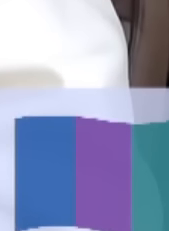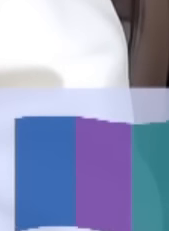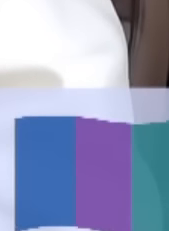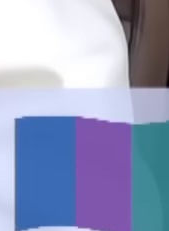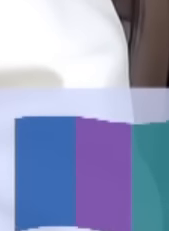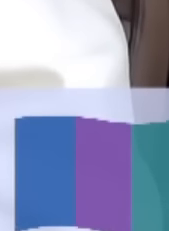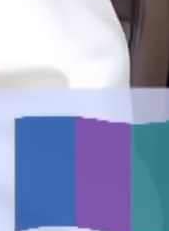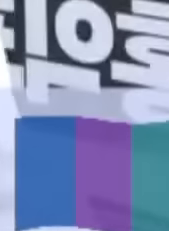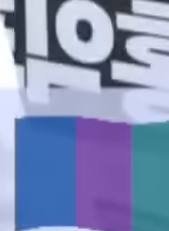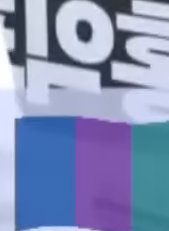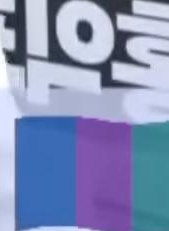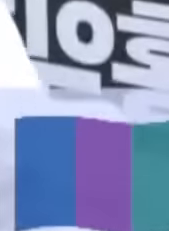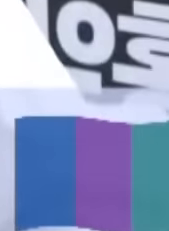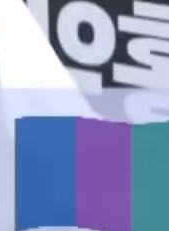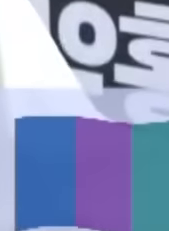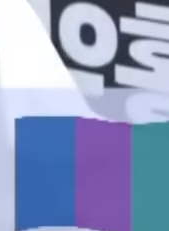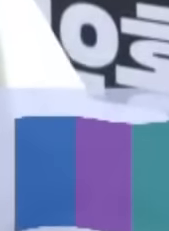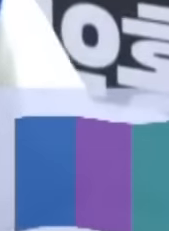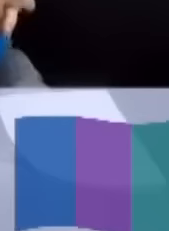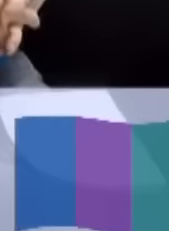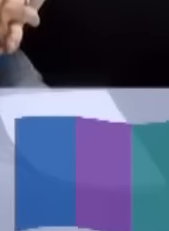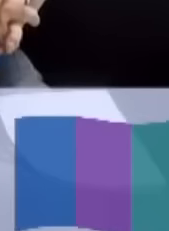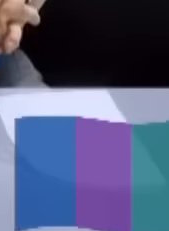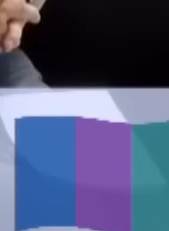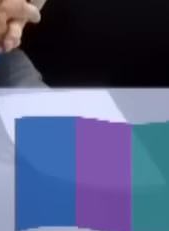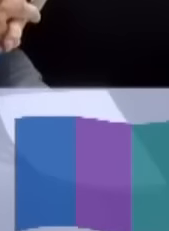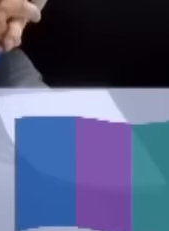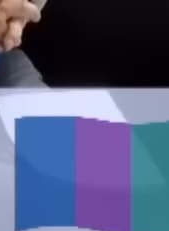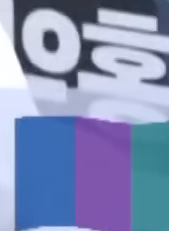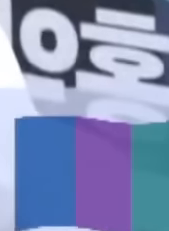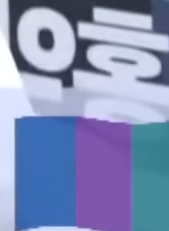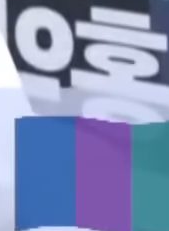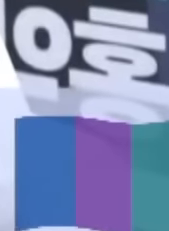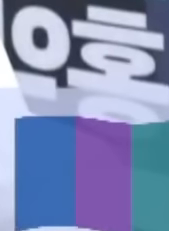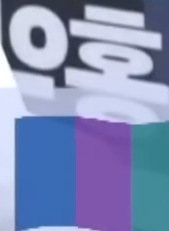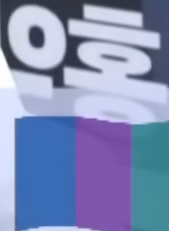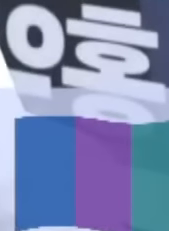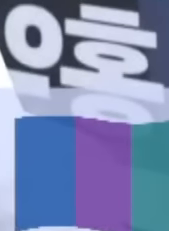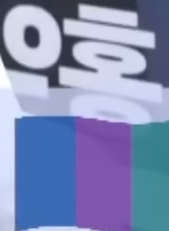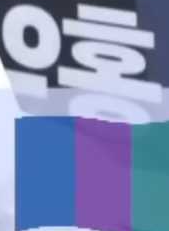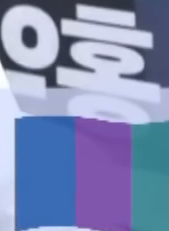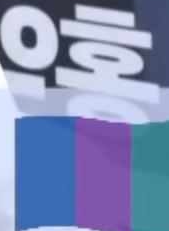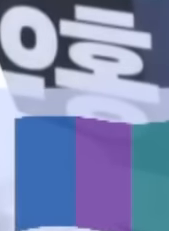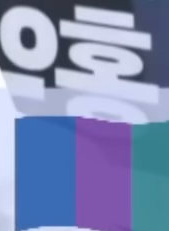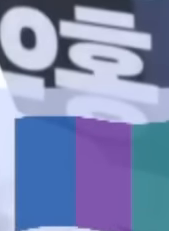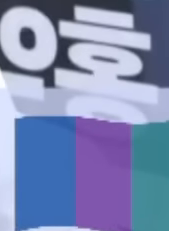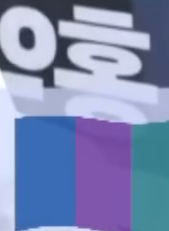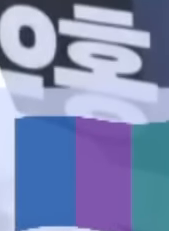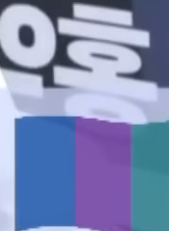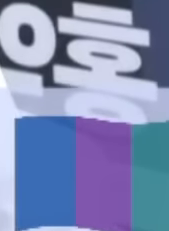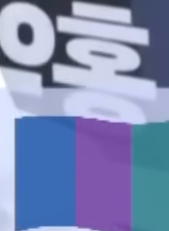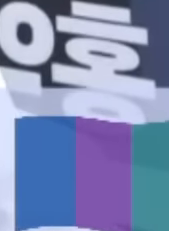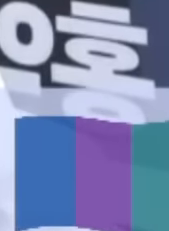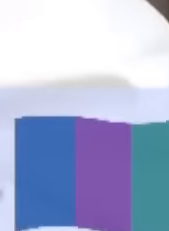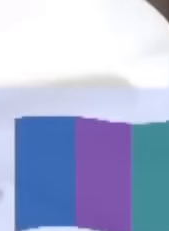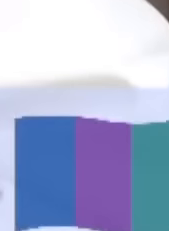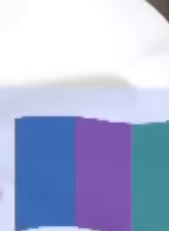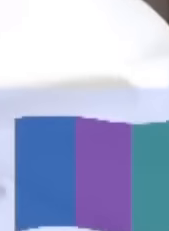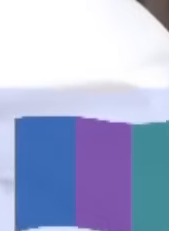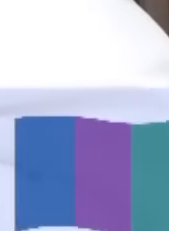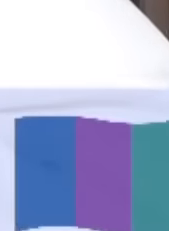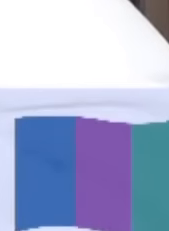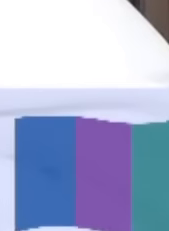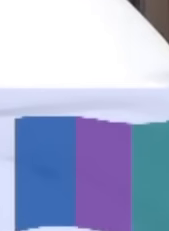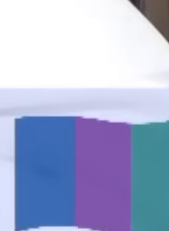이번 총선의 핵심은 경제 문제가 제일 큽니다. 그리고 두 번째는 양평 고속도로나 뭐 명품백 문제 뭐 등등